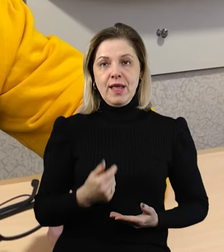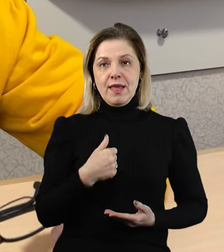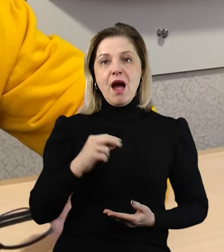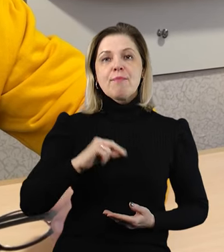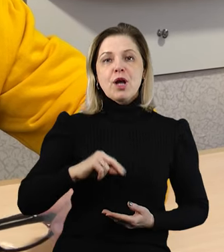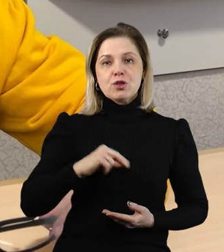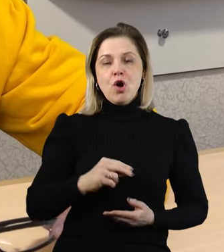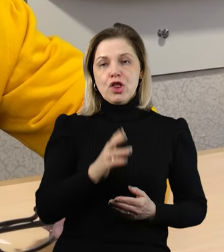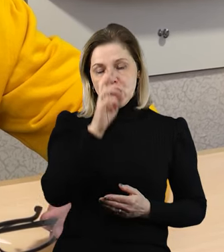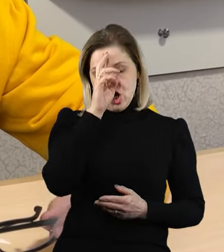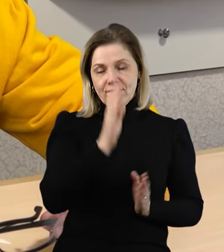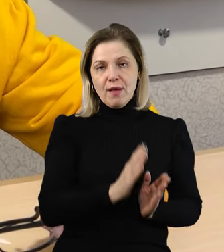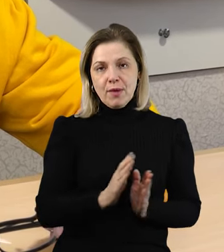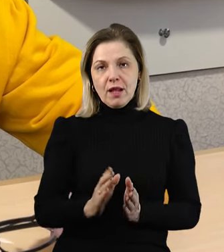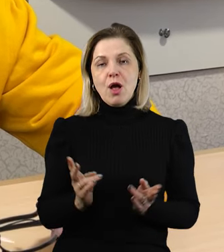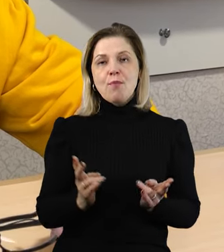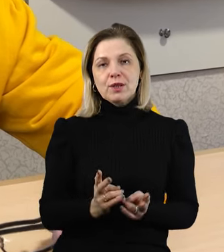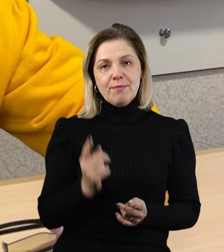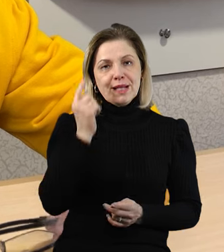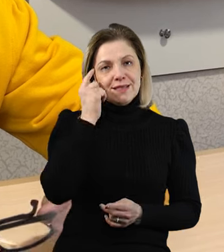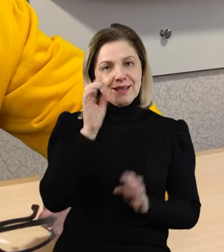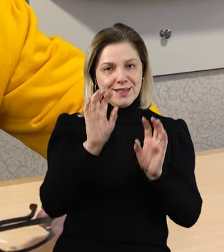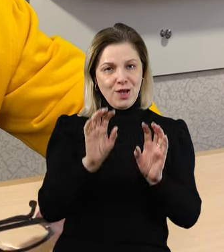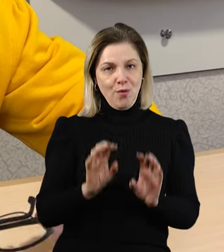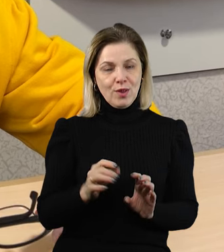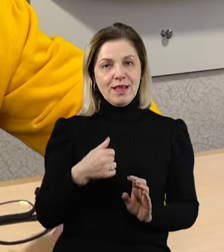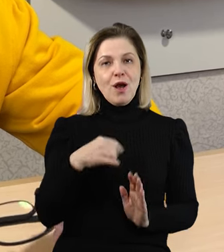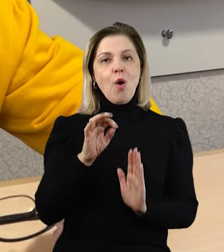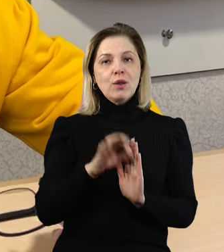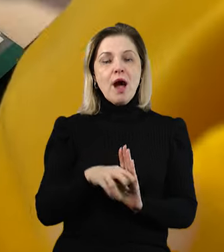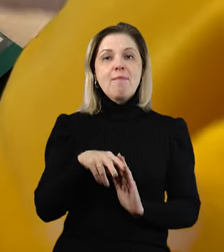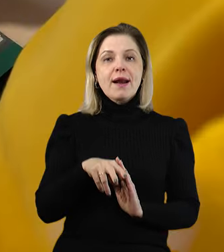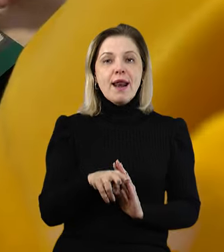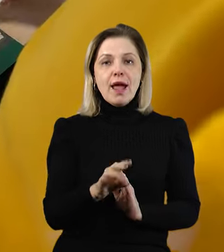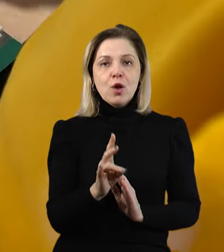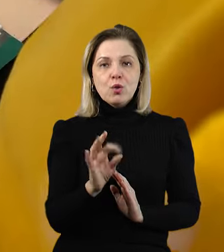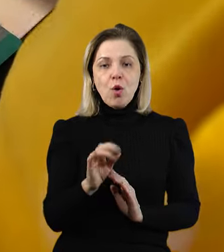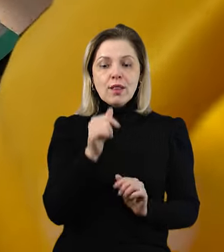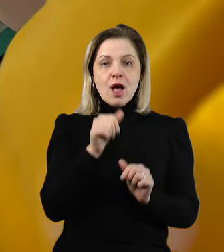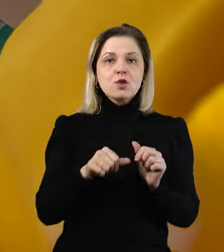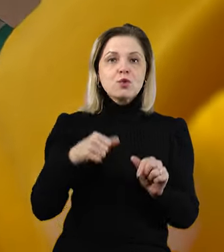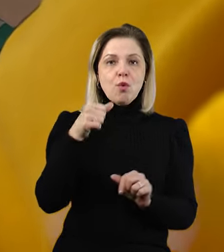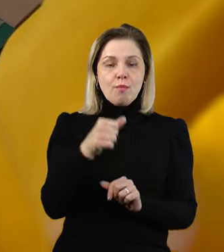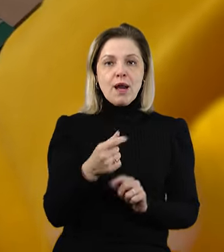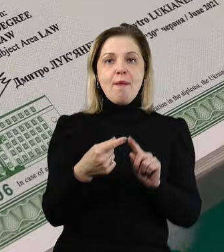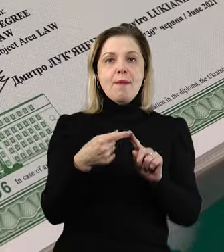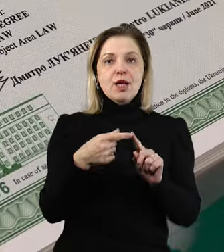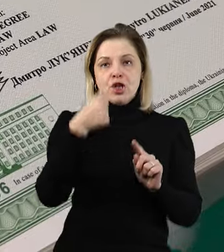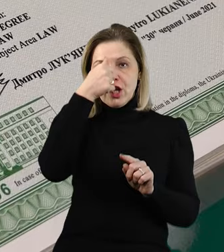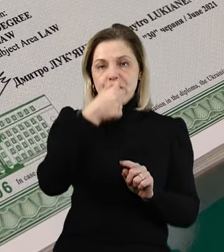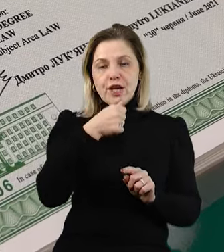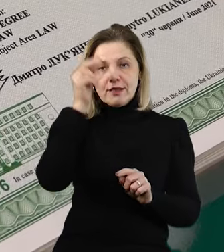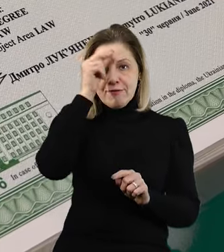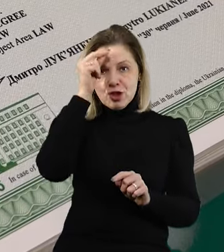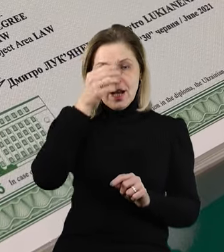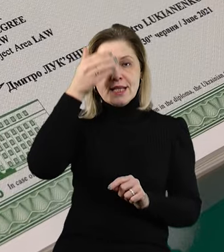працює державний механізм, потрібно знати закони. І тому я одразу вступив паралельно на наступний рік, на перший рік